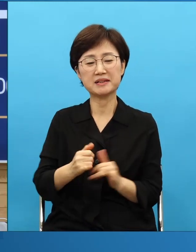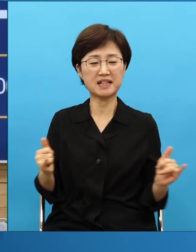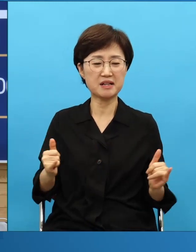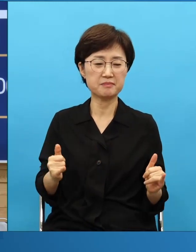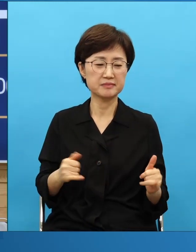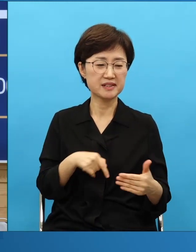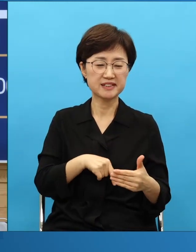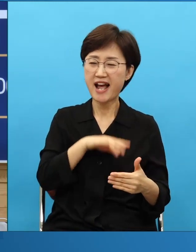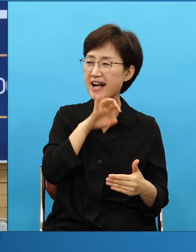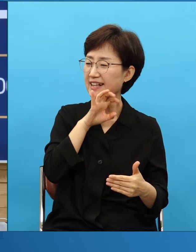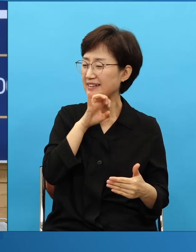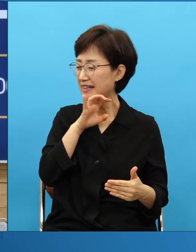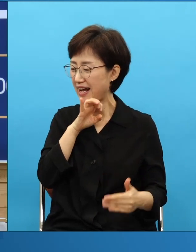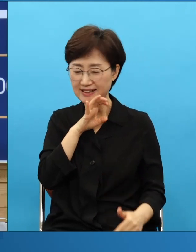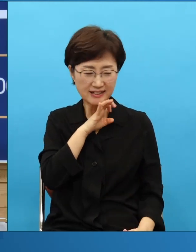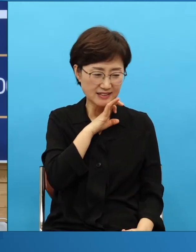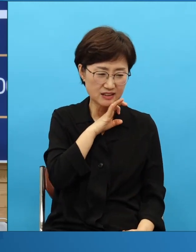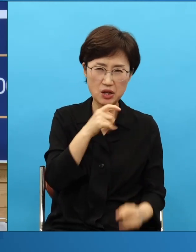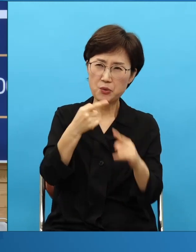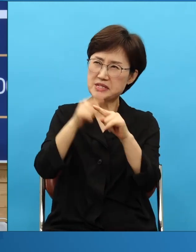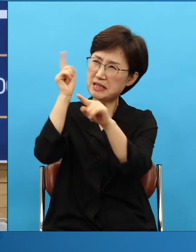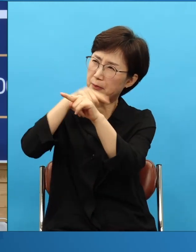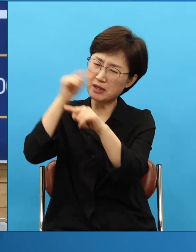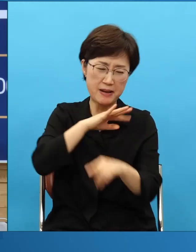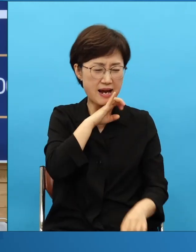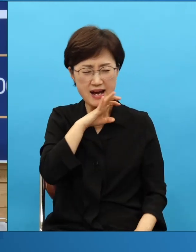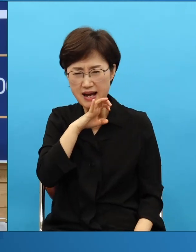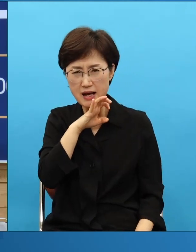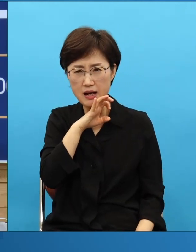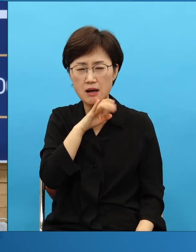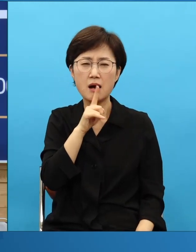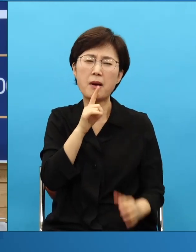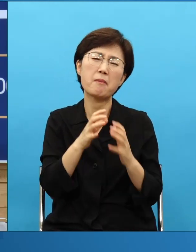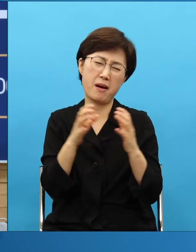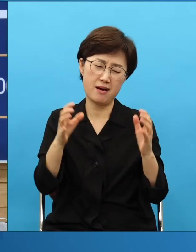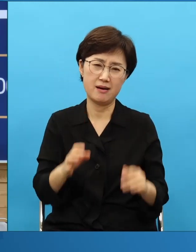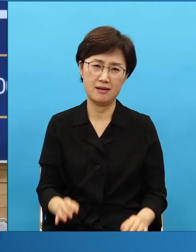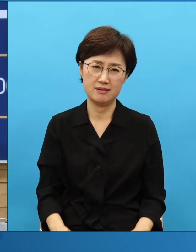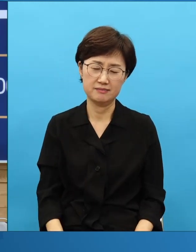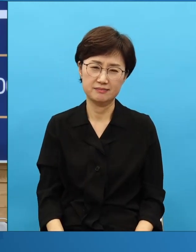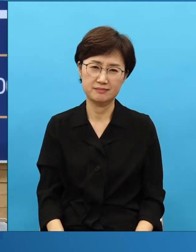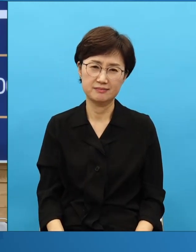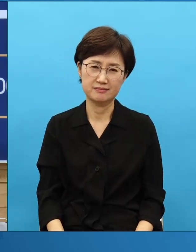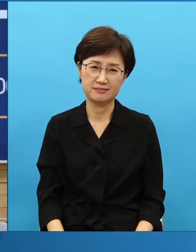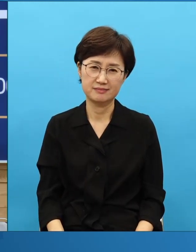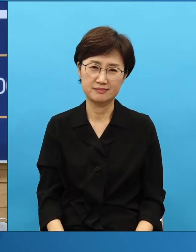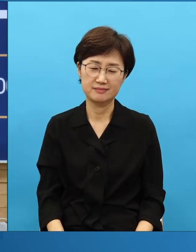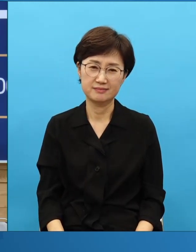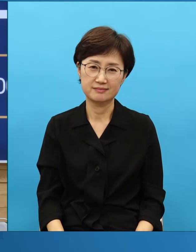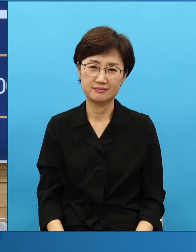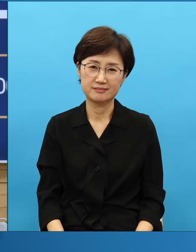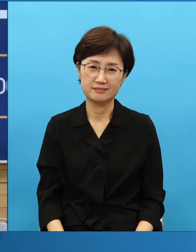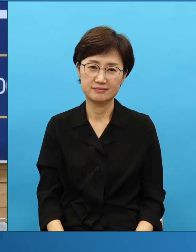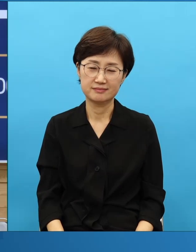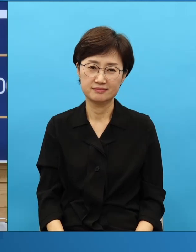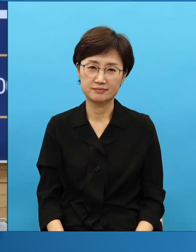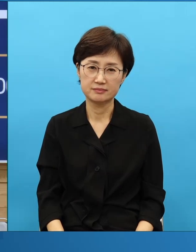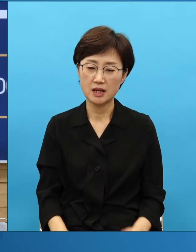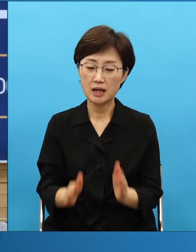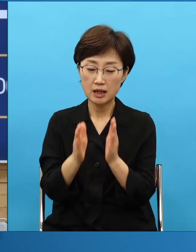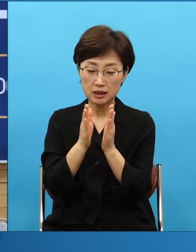사람들이. People inside of companies, if people that cannot work well, they go around complaining and grumbling about the company. 그러니까 이 응답을 못